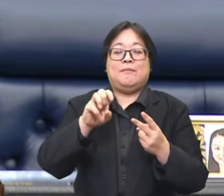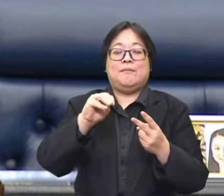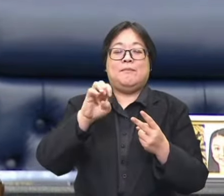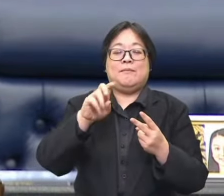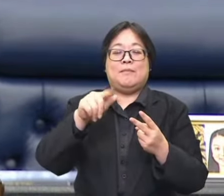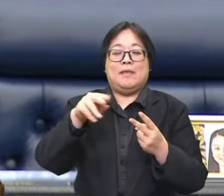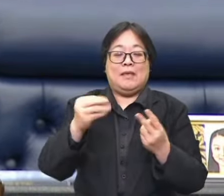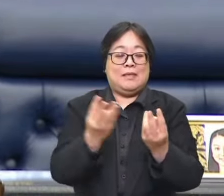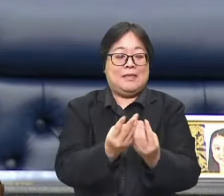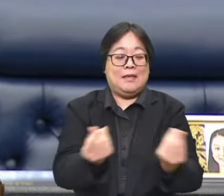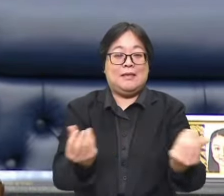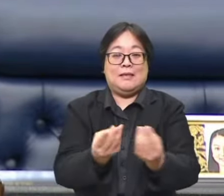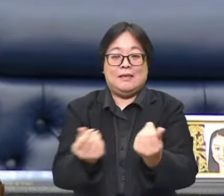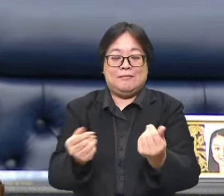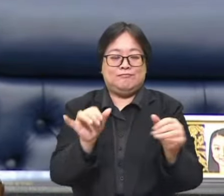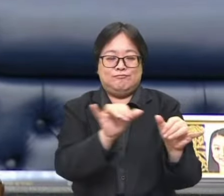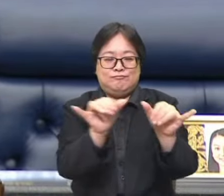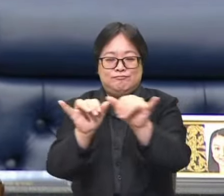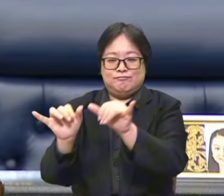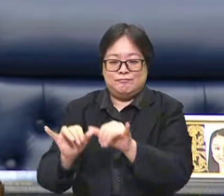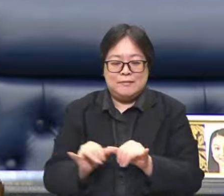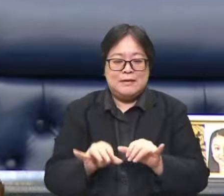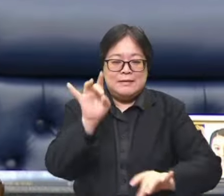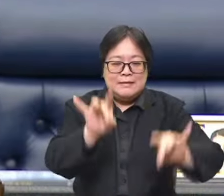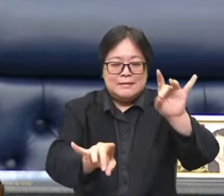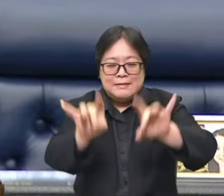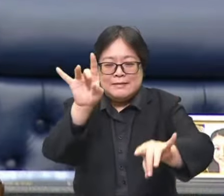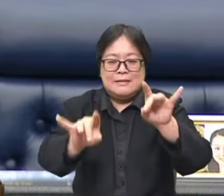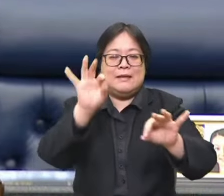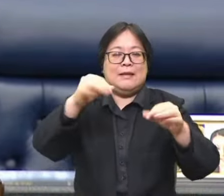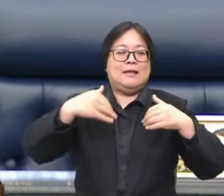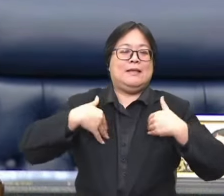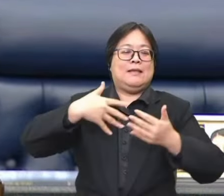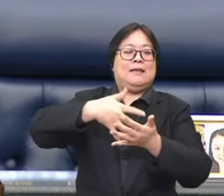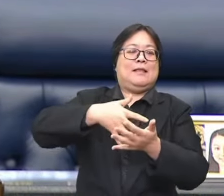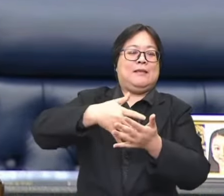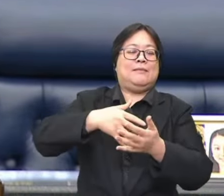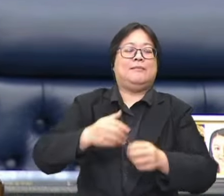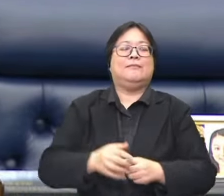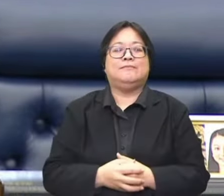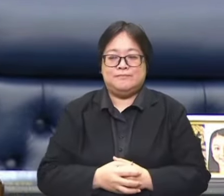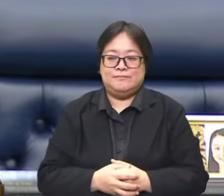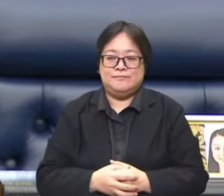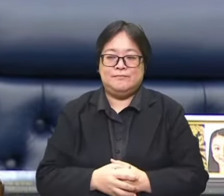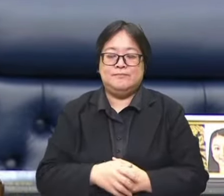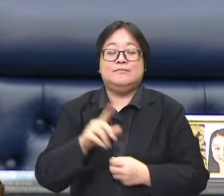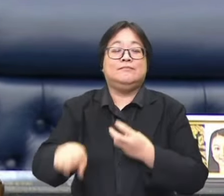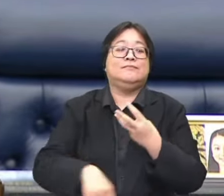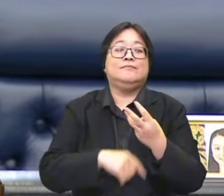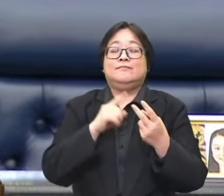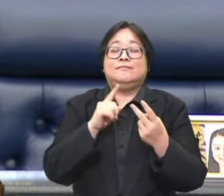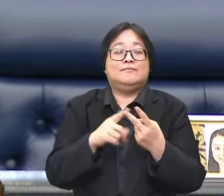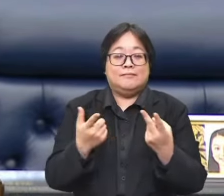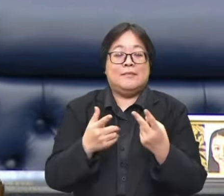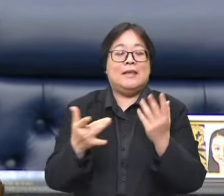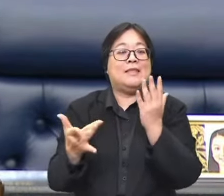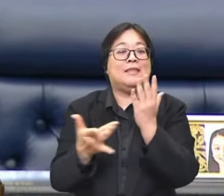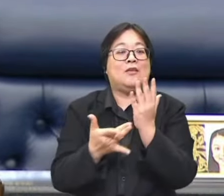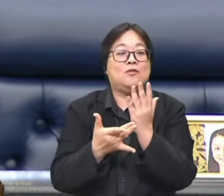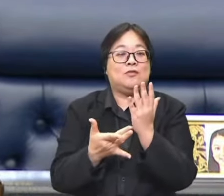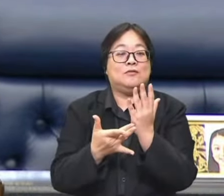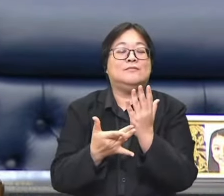di bawah tanah dijalankan bagi mengesan sebarang kelemahan pada aset-aset lama. Dan perkara kedua ialah penggunaan